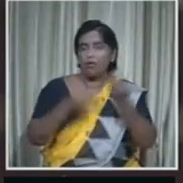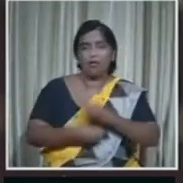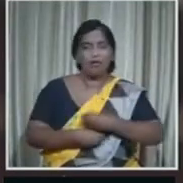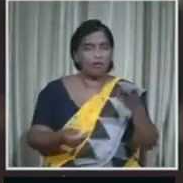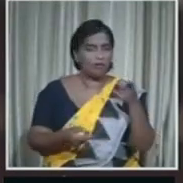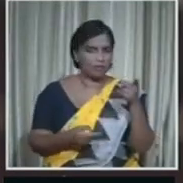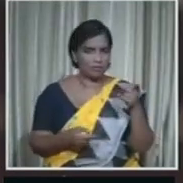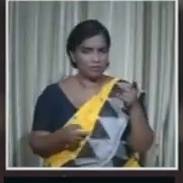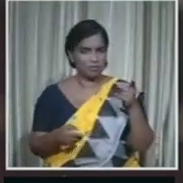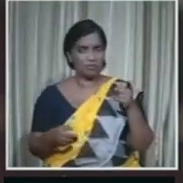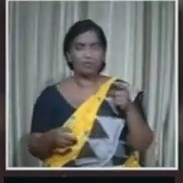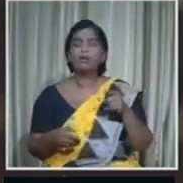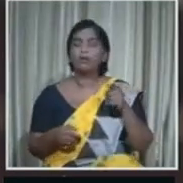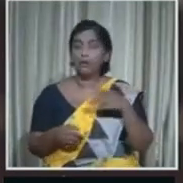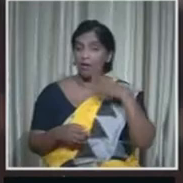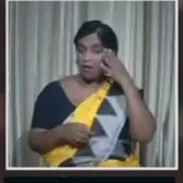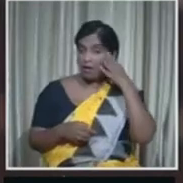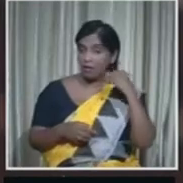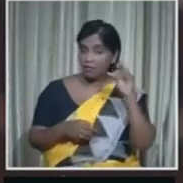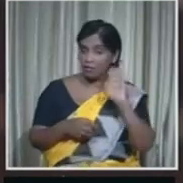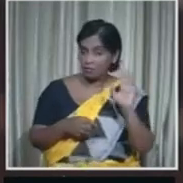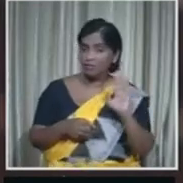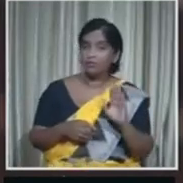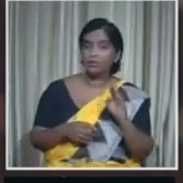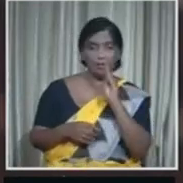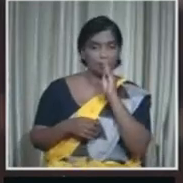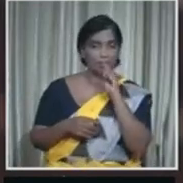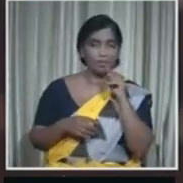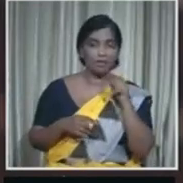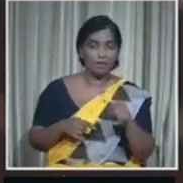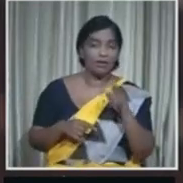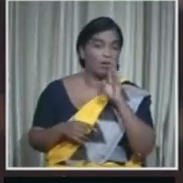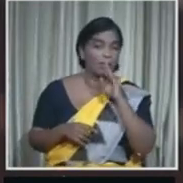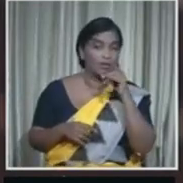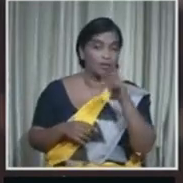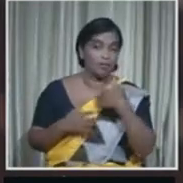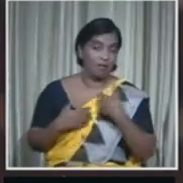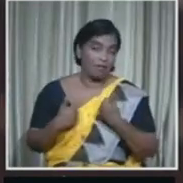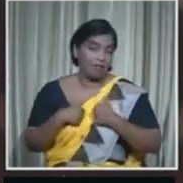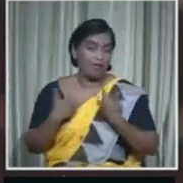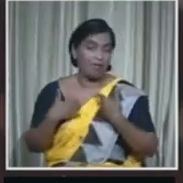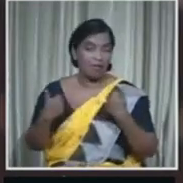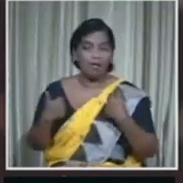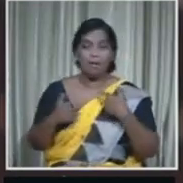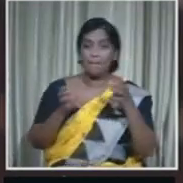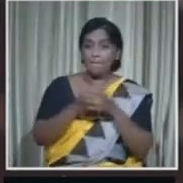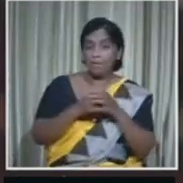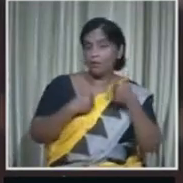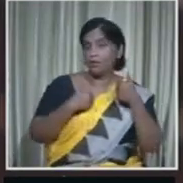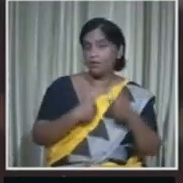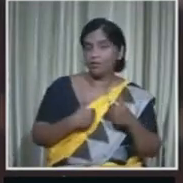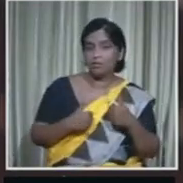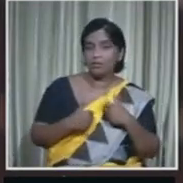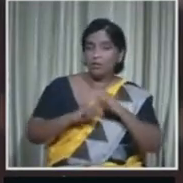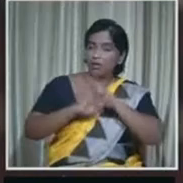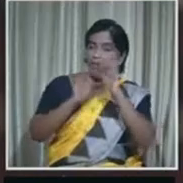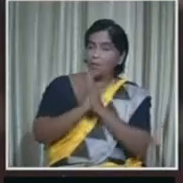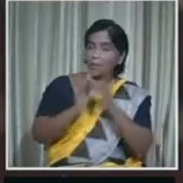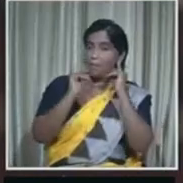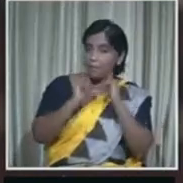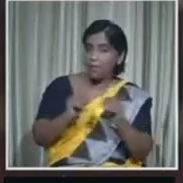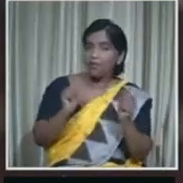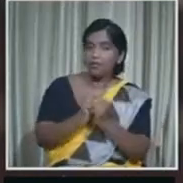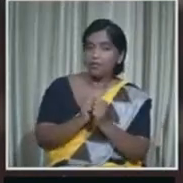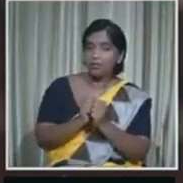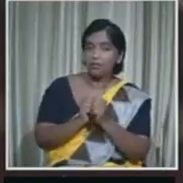කාලේ. අමද කරන්න එපා. නිකම් මේ තමුන්නාන්සේ සුදන වෙලා තමුන්නාන්සේ පක්ෂය සුදන වෙලා කරන්න දෙන ඔක්කොම විනාශ කරලා මේ පක්ෂ